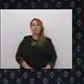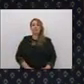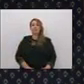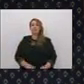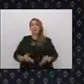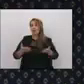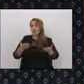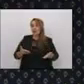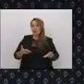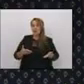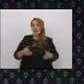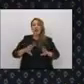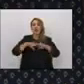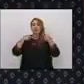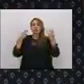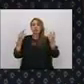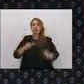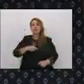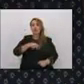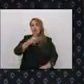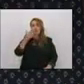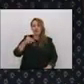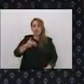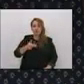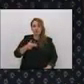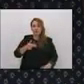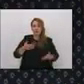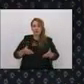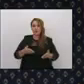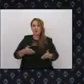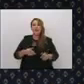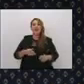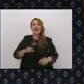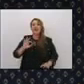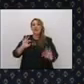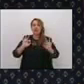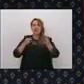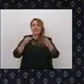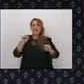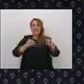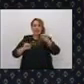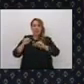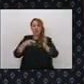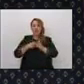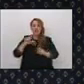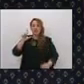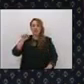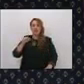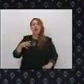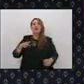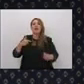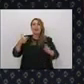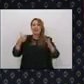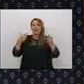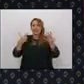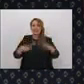ليصبح بهذا العدد الإجمالي للأملاك المتنازل عنها إلى غاية 10 سبتمبر 2020 هو